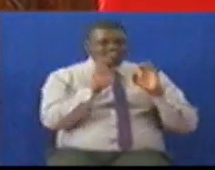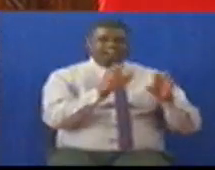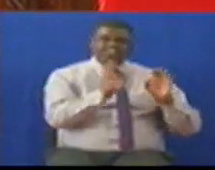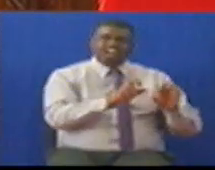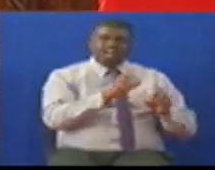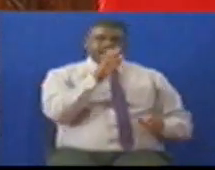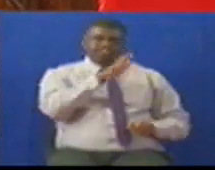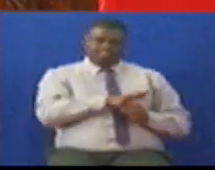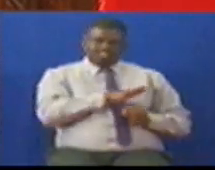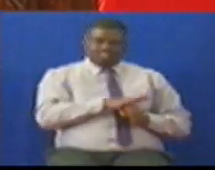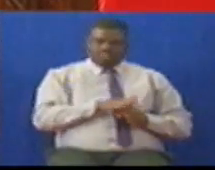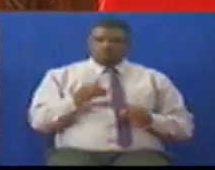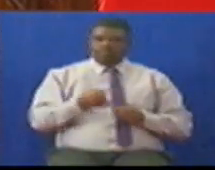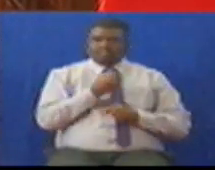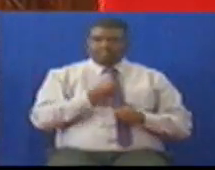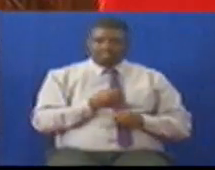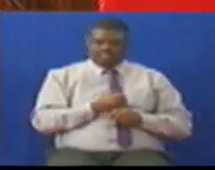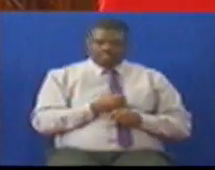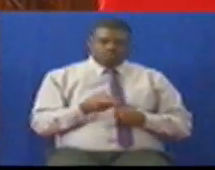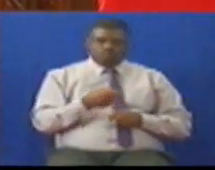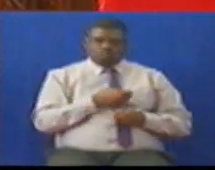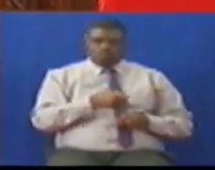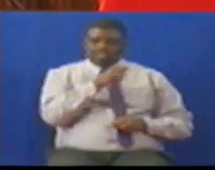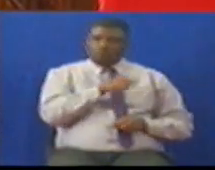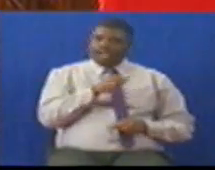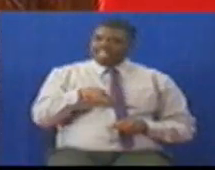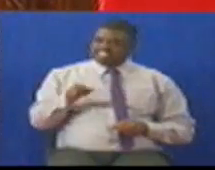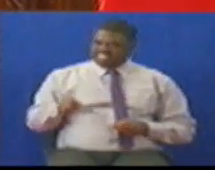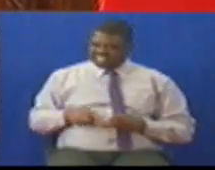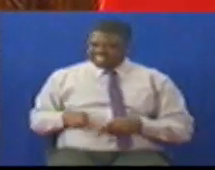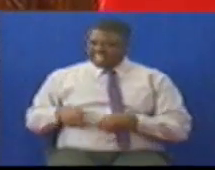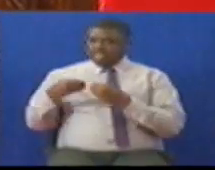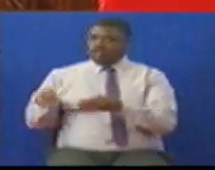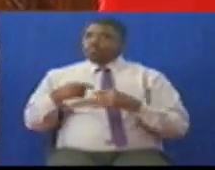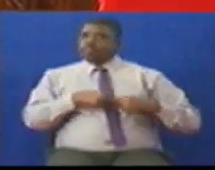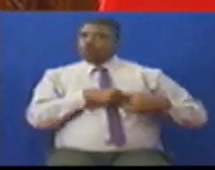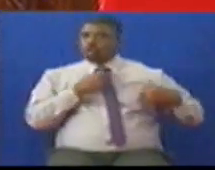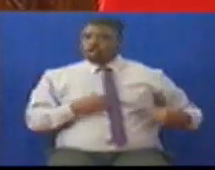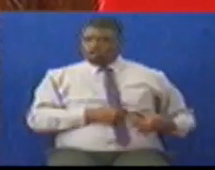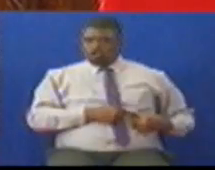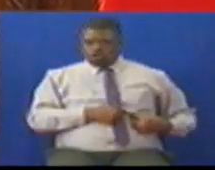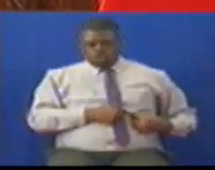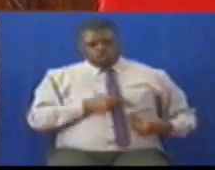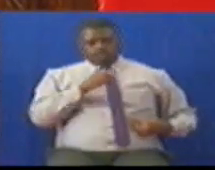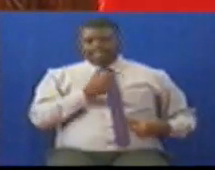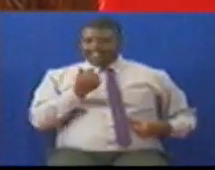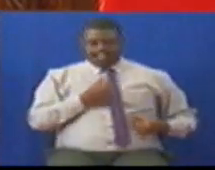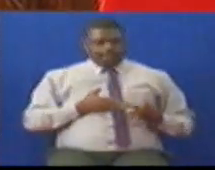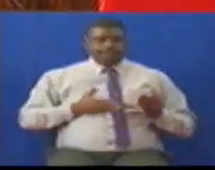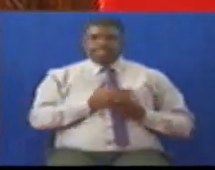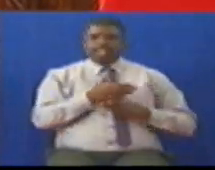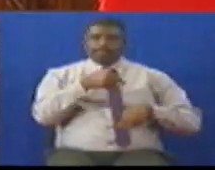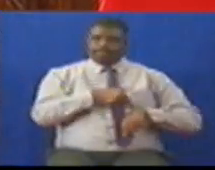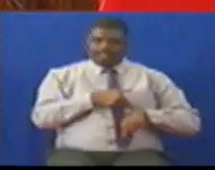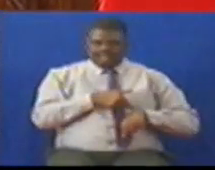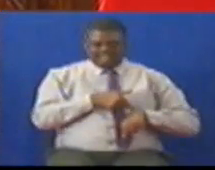watendaji wanaolipwa kwa kodi za wananchi. Ninawatia moyo kwamba Tanzania inapita katika kipindi cha mpito kuelekea kwenye demokrasia ya